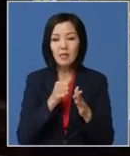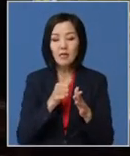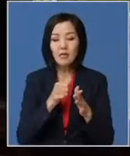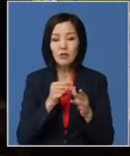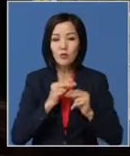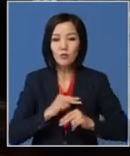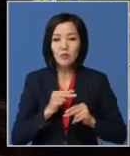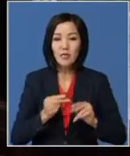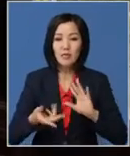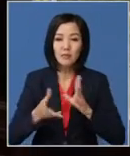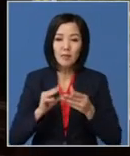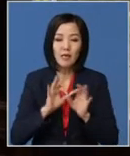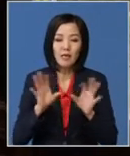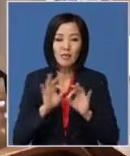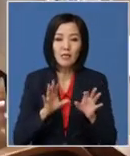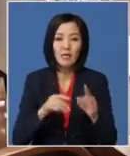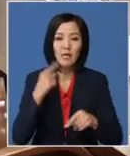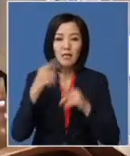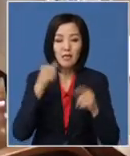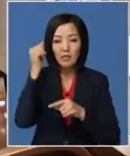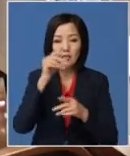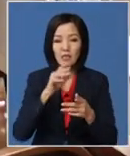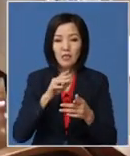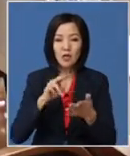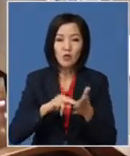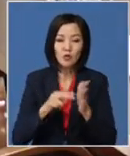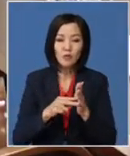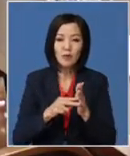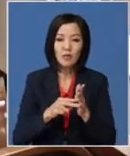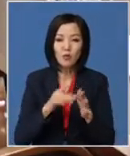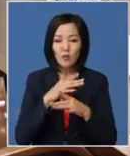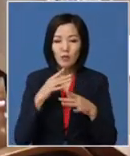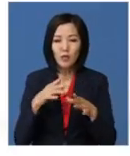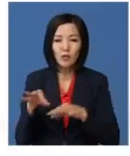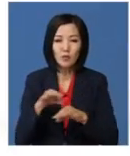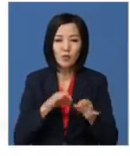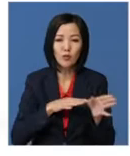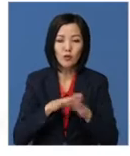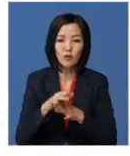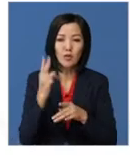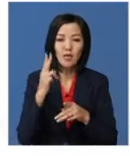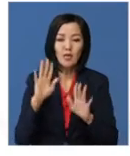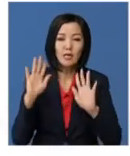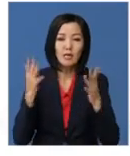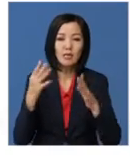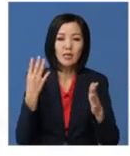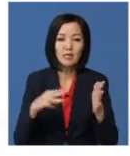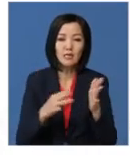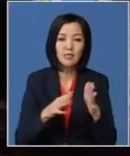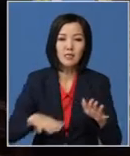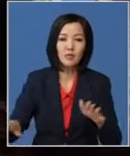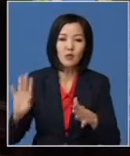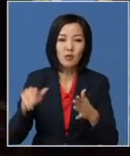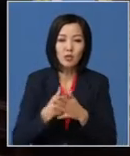жұмыстарын баяндады. Ал доңыз жылында Жетісудың бас қаласында жоспарлы жобалар жүзеге асырылмақ. Қаладағы қос саябақ пен 48 ауланы